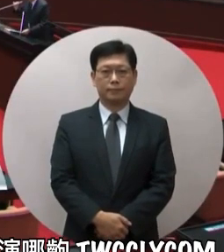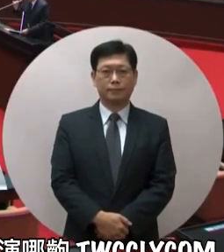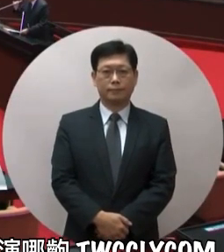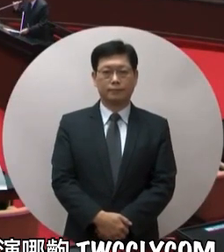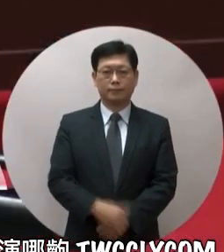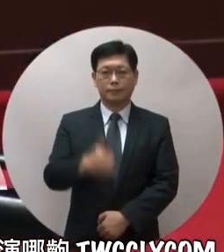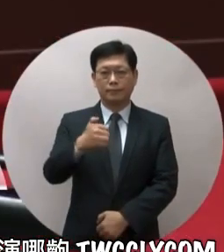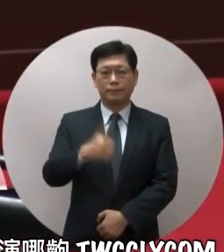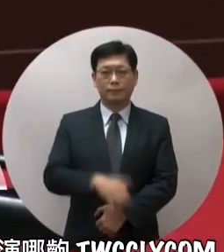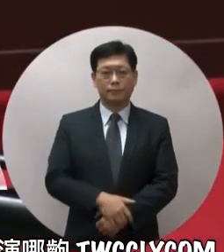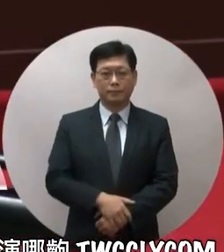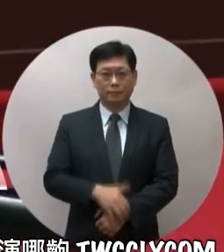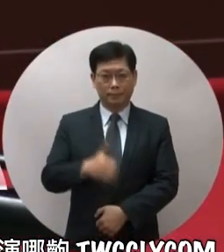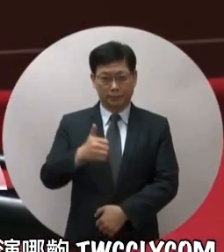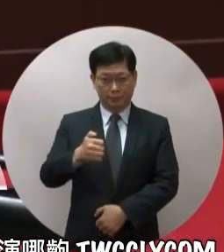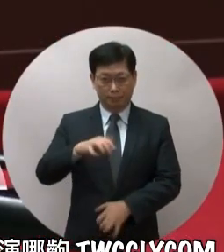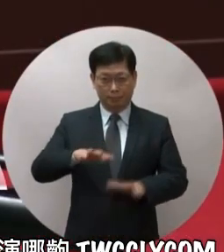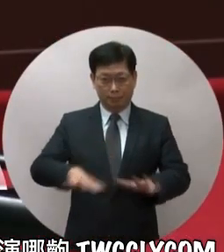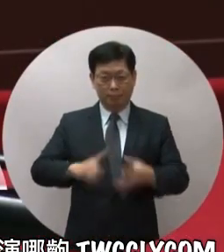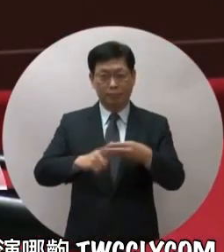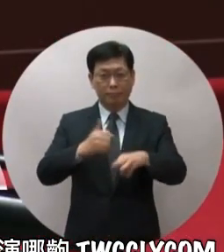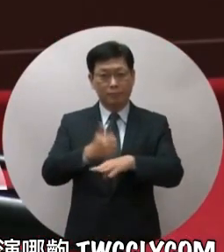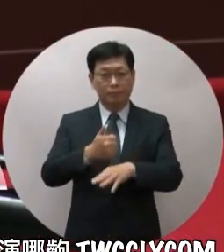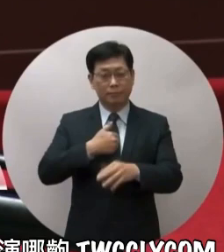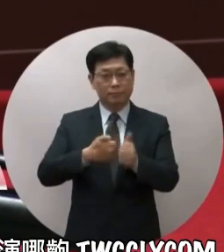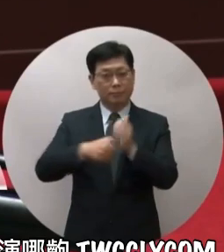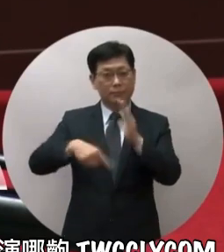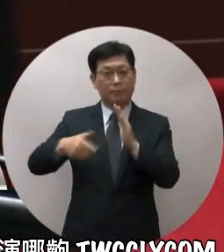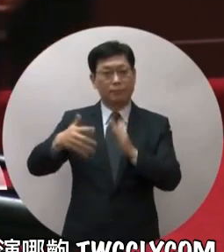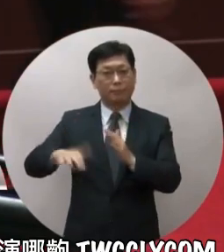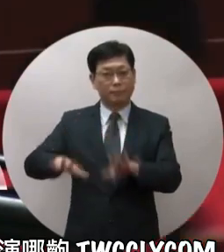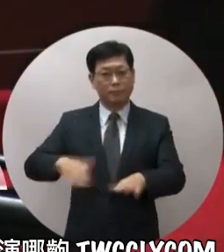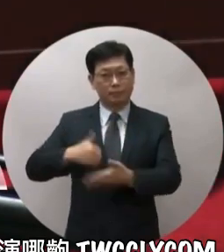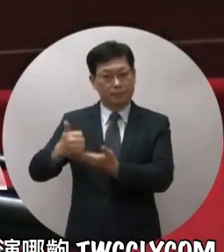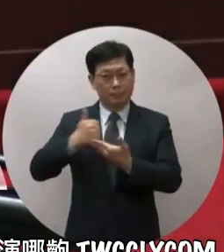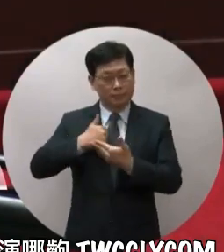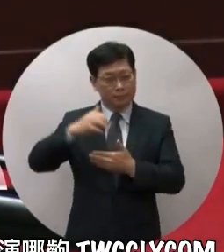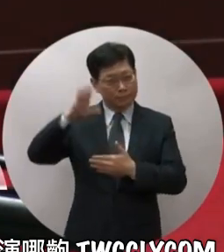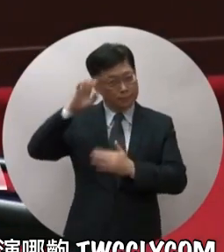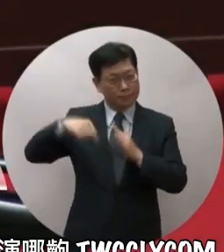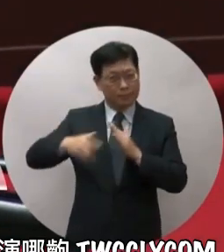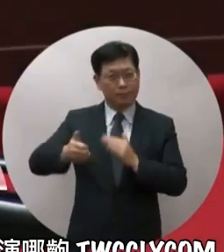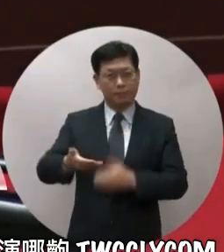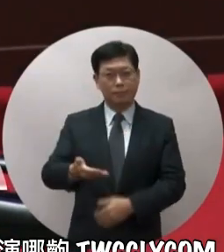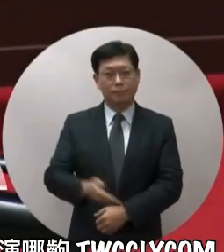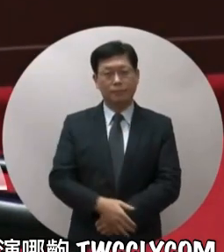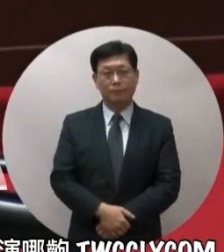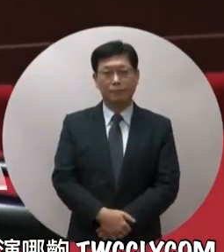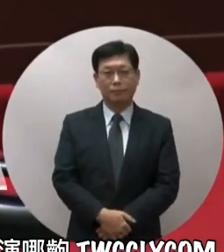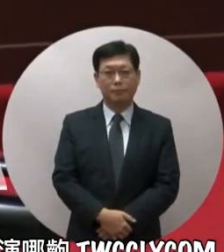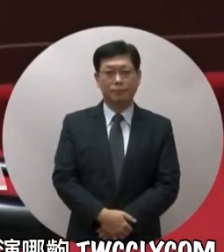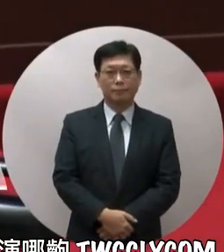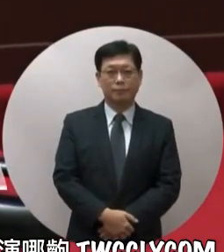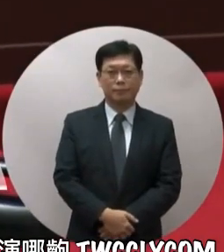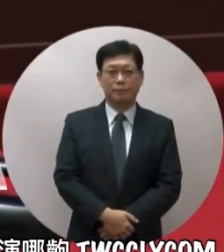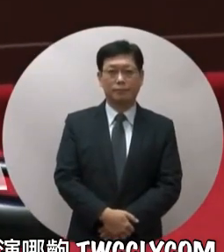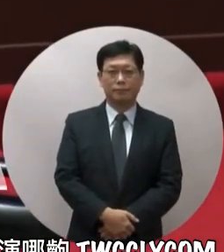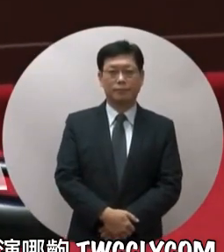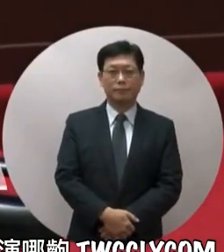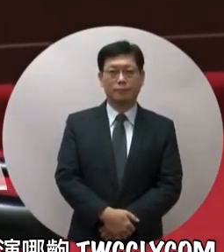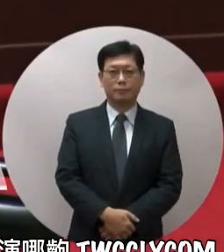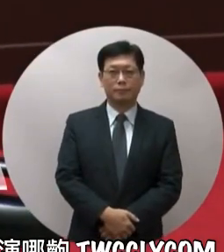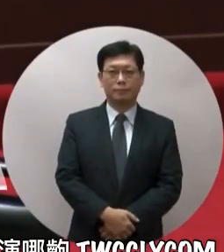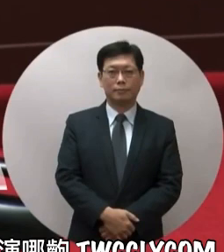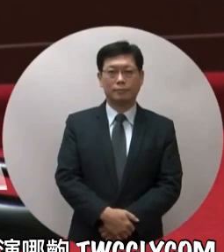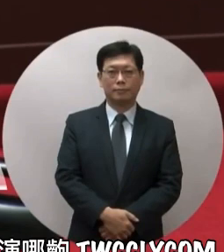好謝謝謝謝謝謝我們今天的主席我們會員長麻煩一下我們行政院長請書院